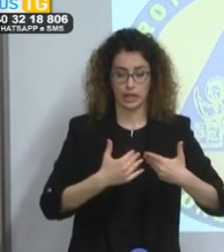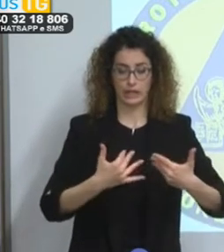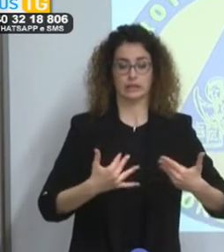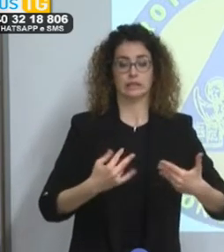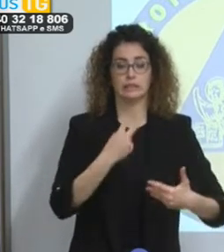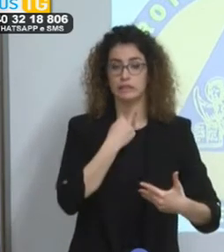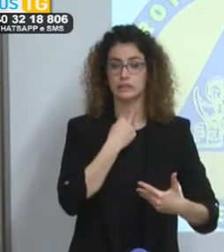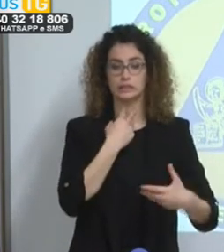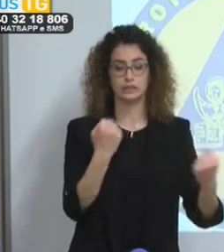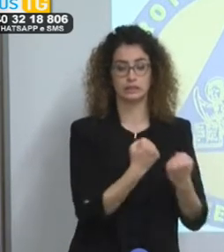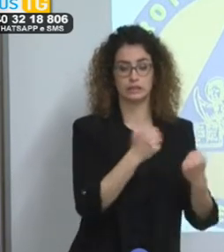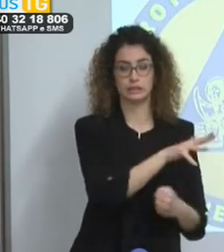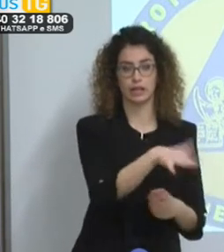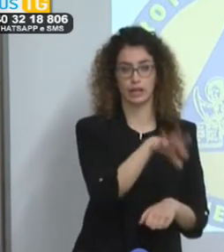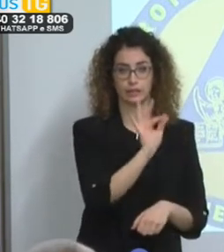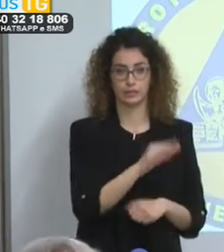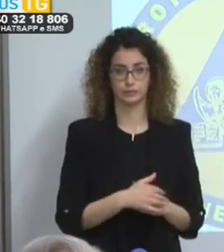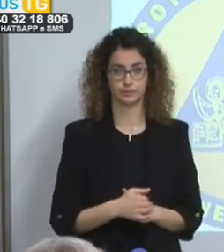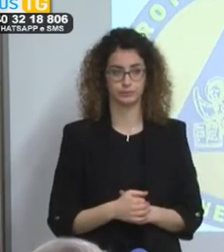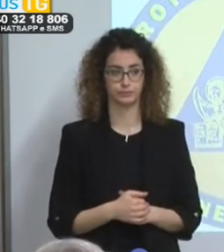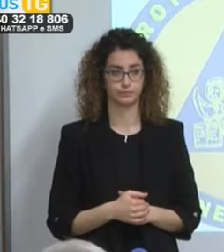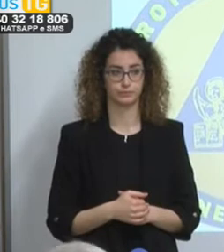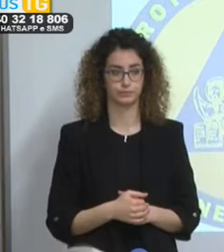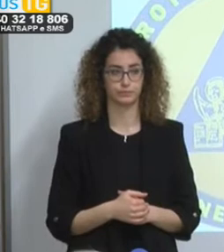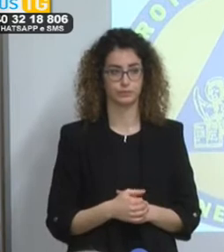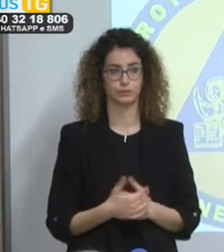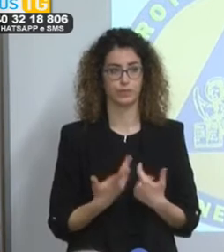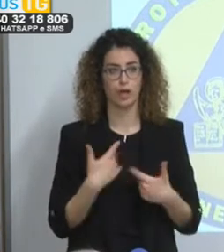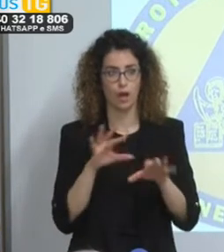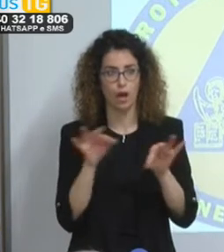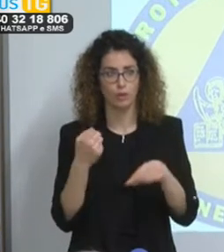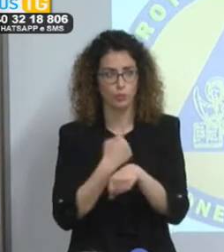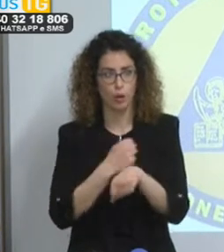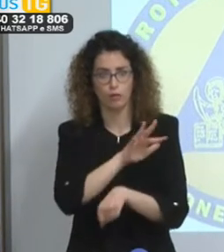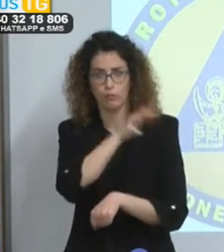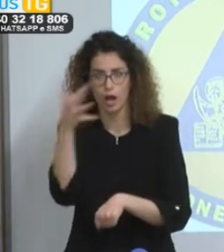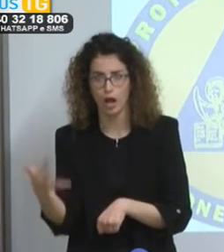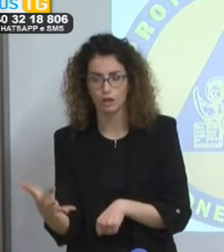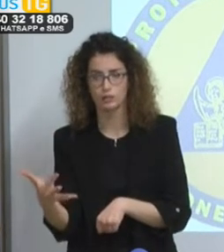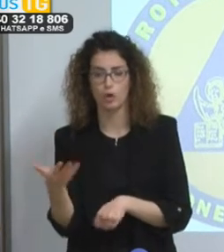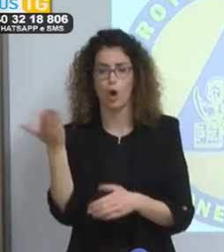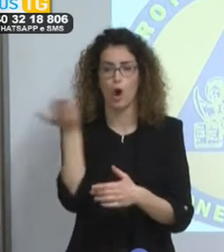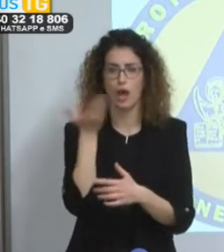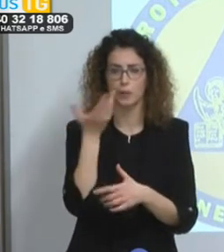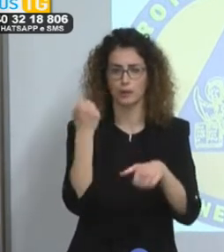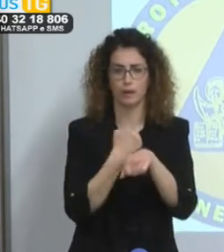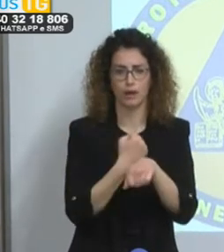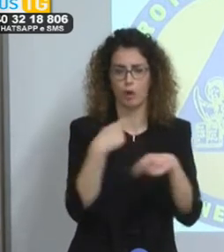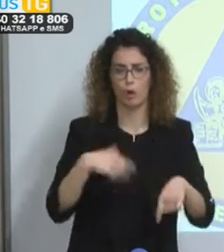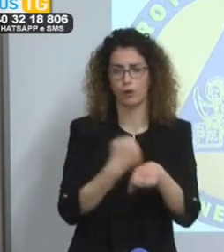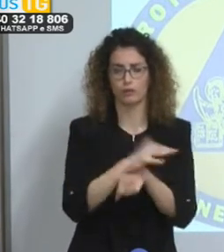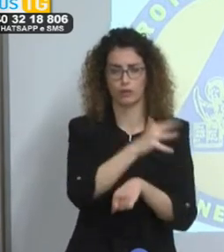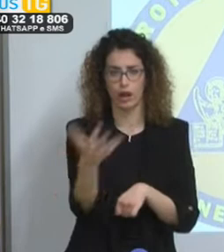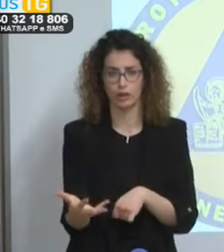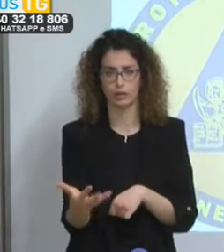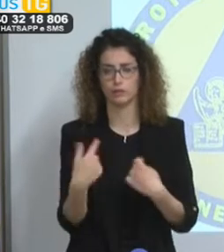Ci sono cuochi che hanno cambiato mestiere, sono camerieri che hanno cambiato mestiere, cioè, perché non è